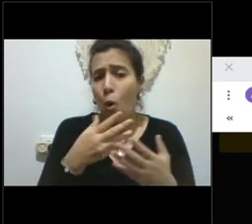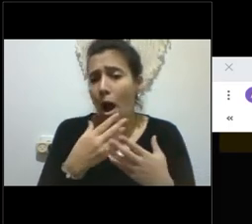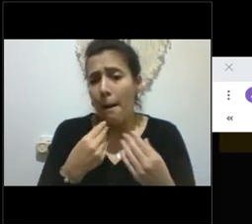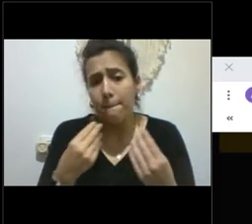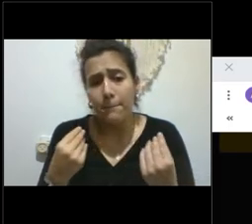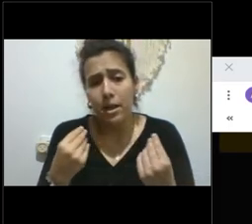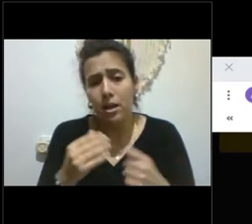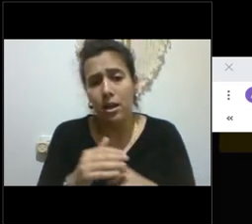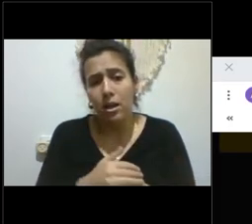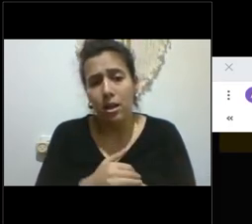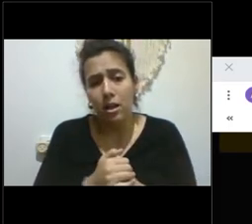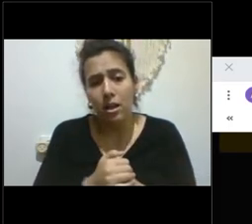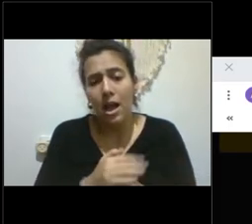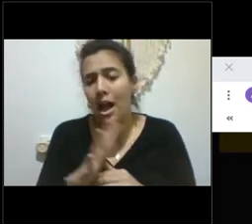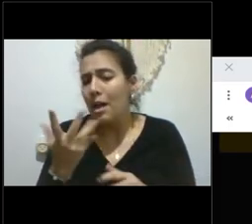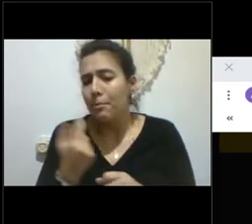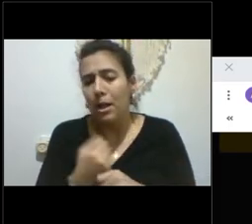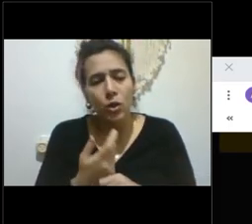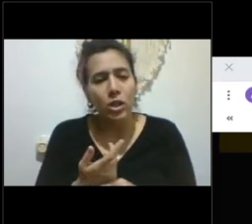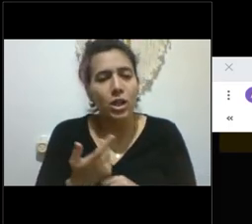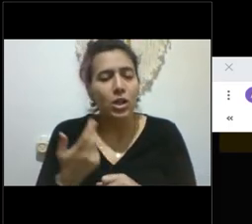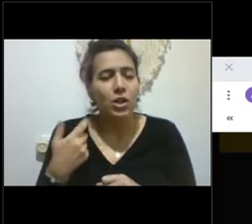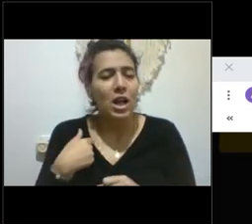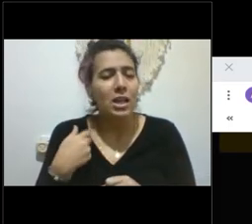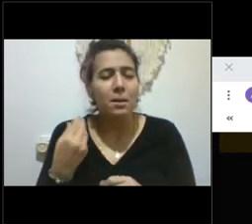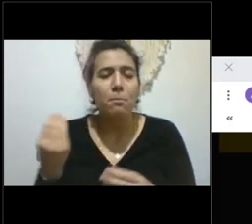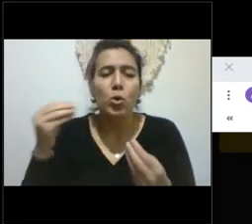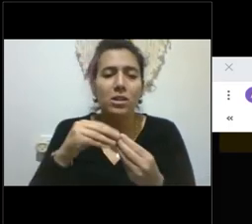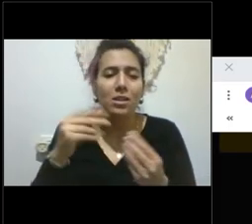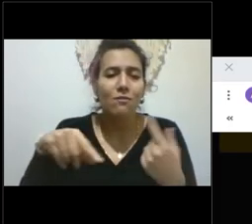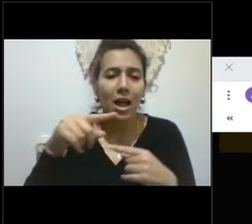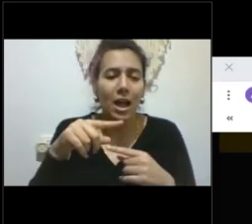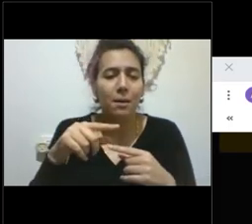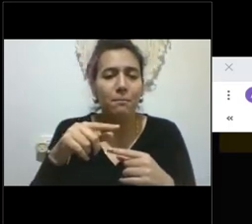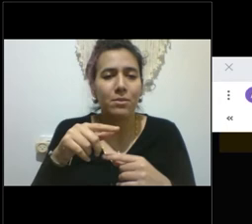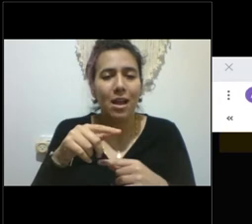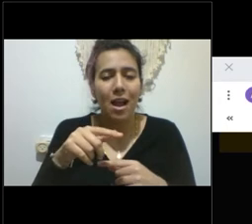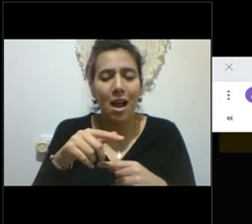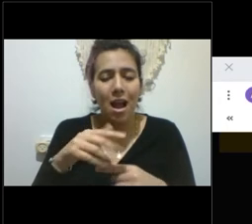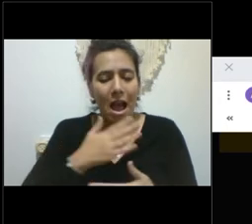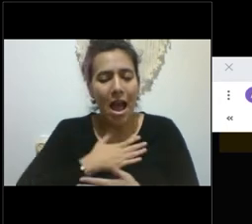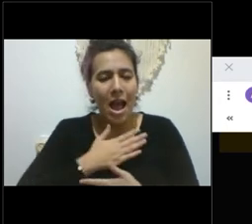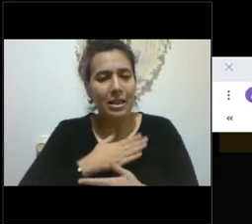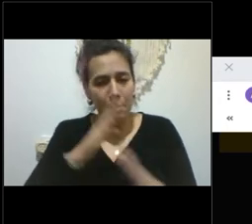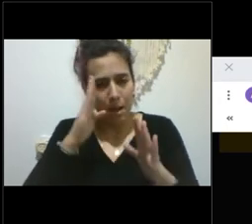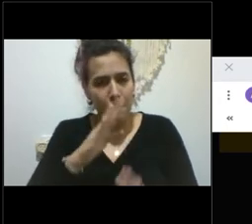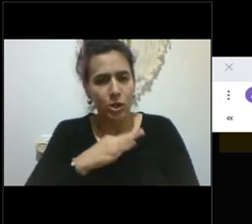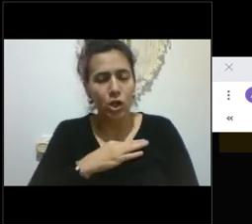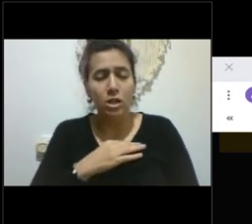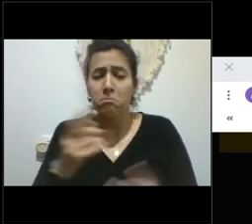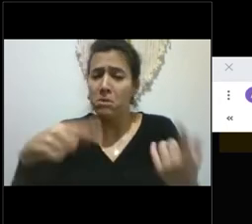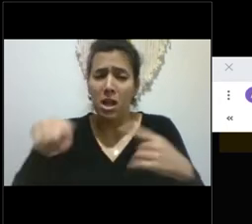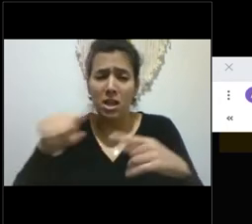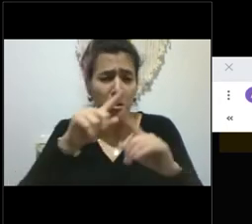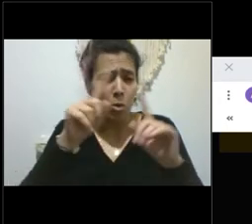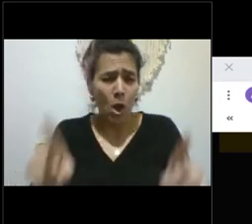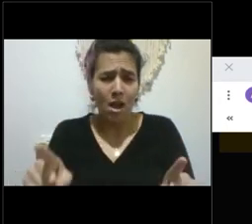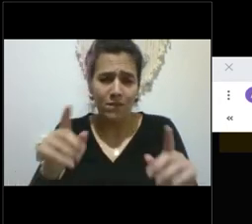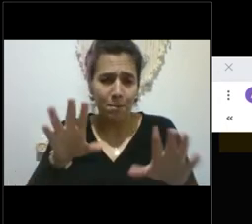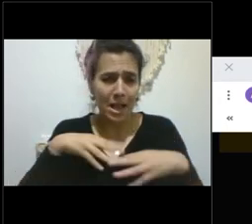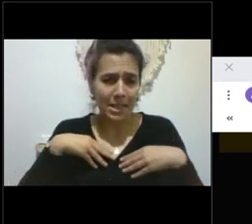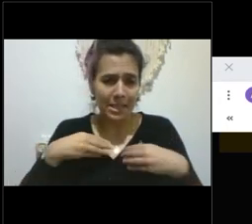אין מה לעשות, שאני מכניס לכם את האני מאמין שלי, ואת איך שאני חושב שדברים צריכים להיות ולעבוד. אתם לא חייבים להסכים איתי, אבל זה מה שאתם תקבלו